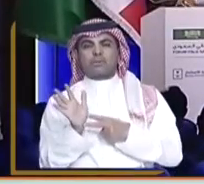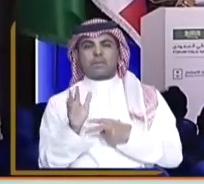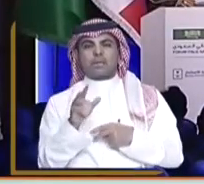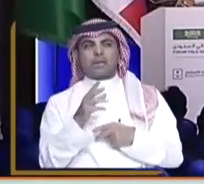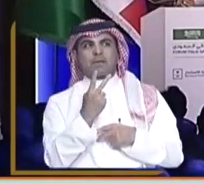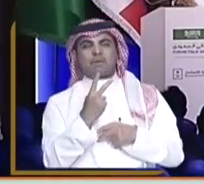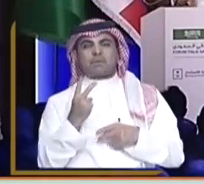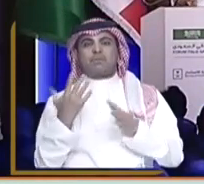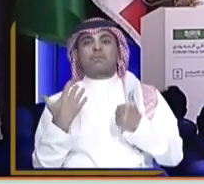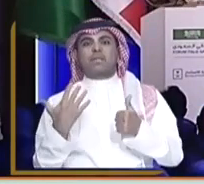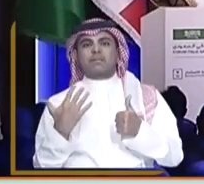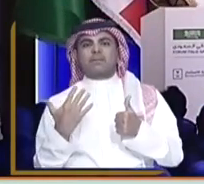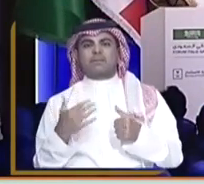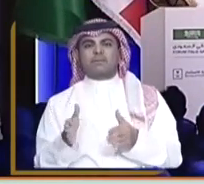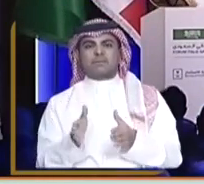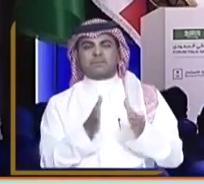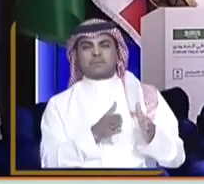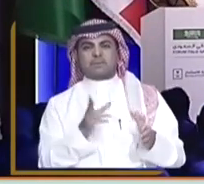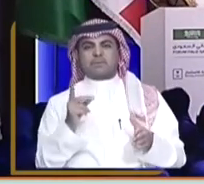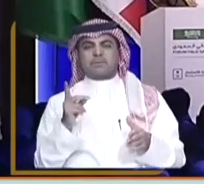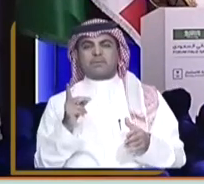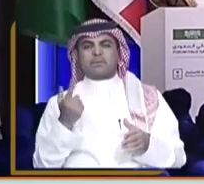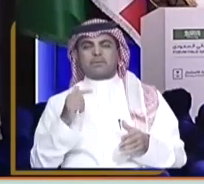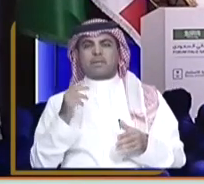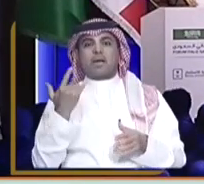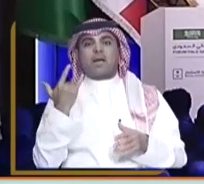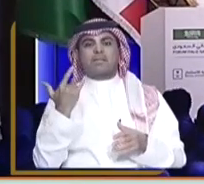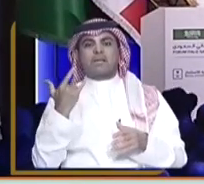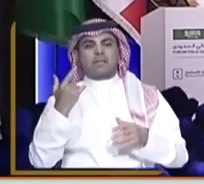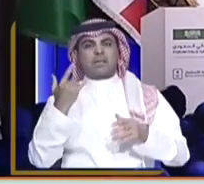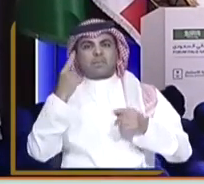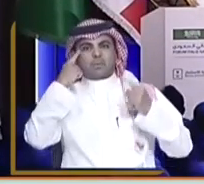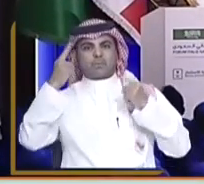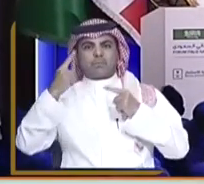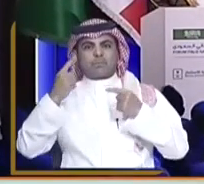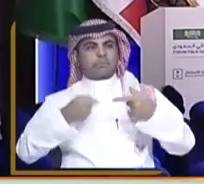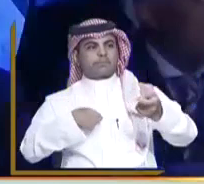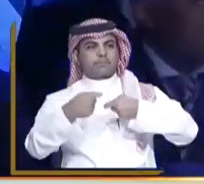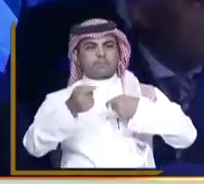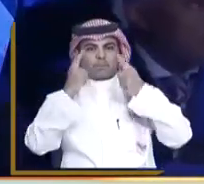2016 الى كونه واحده من افضل 10 اسواق في العالم في الوقت الحالي